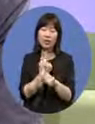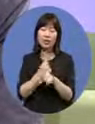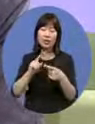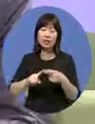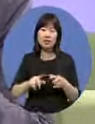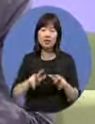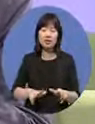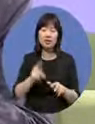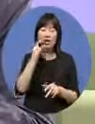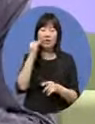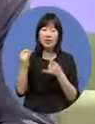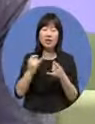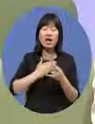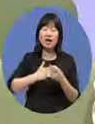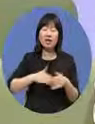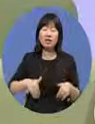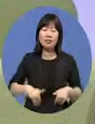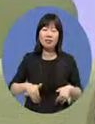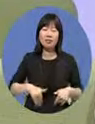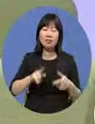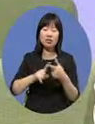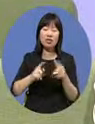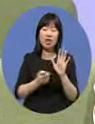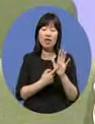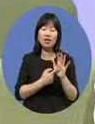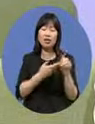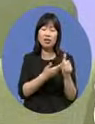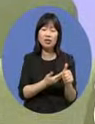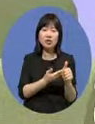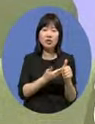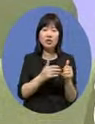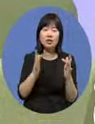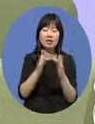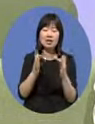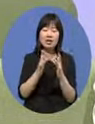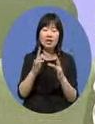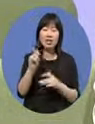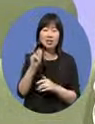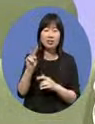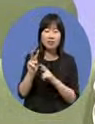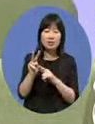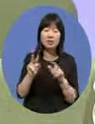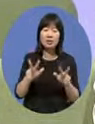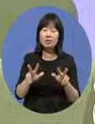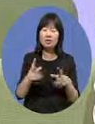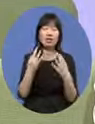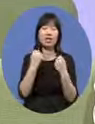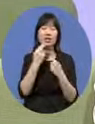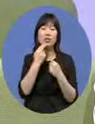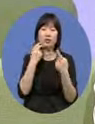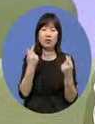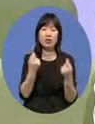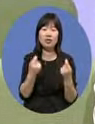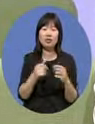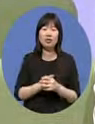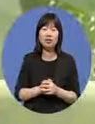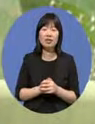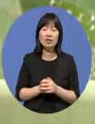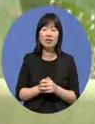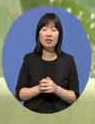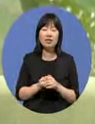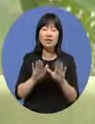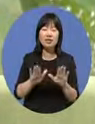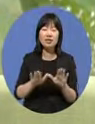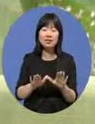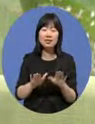어머니들을 알아야 되는데 그것을 알려주는 그런 매체라든지 미디어는 아직까지는 그렇게 많지가 않은 것 같습니다. 그렇군요. 선생님께서